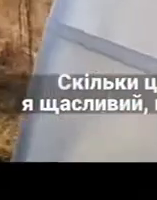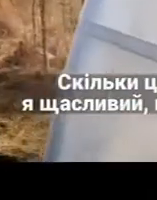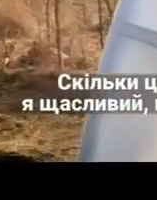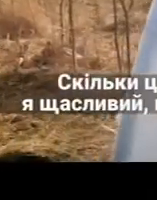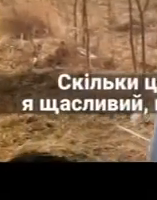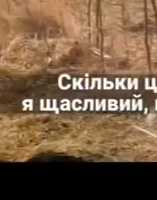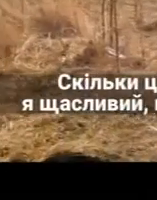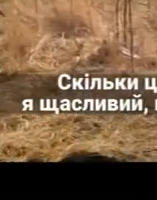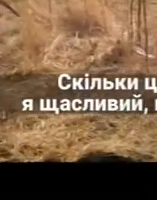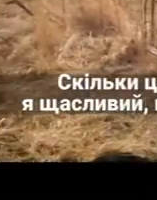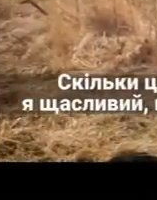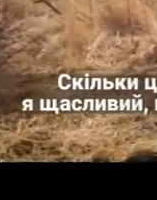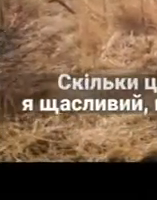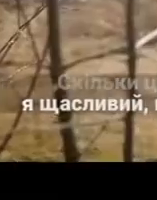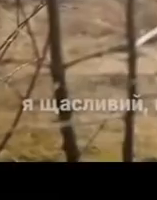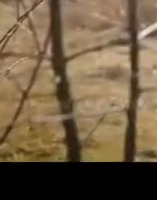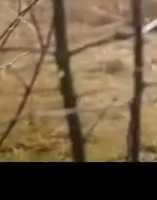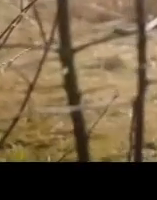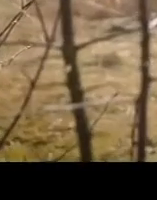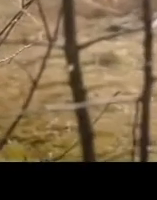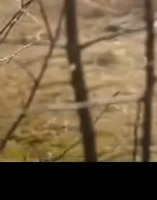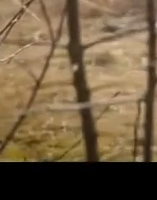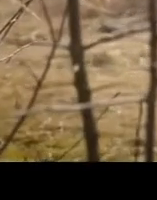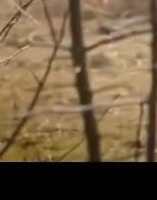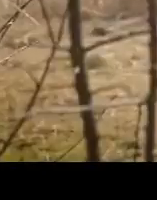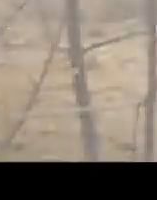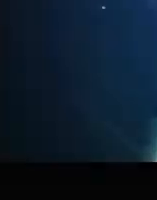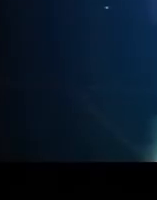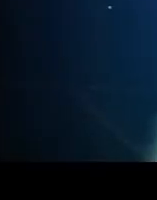делаю и для себя, и для других.